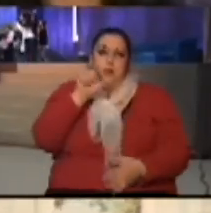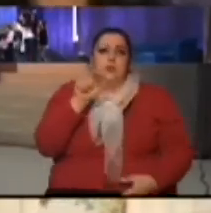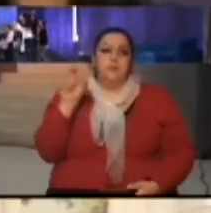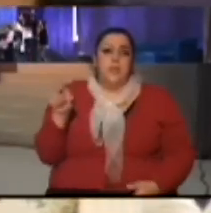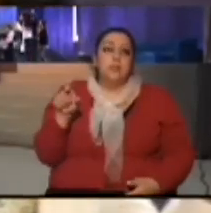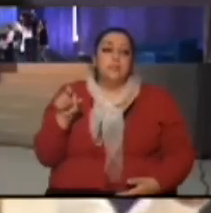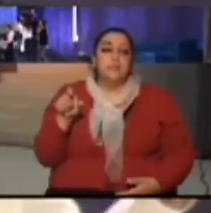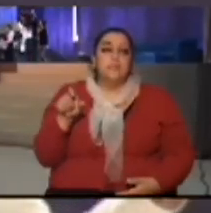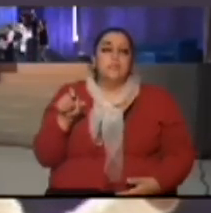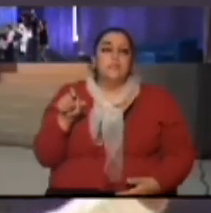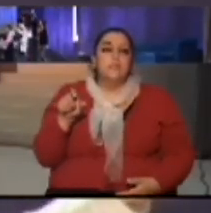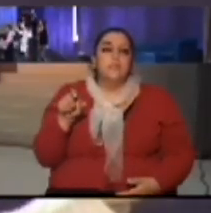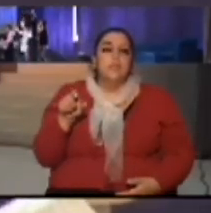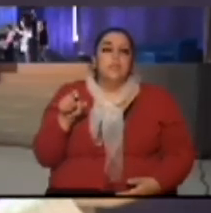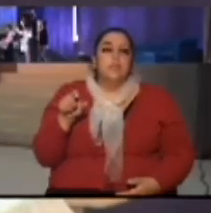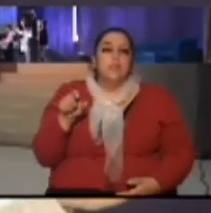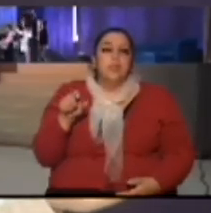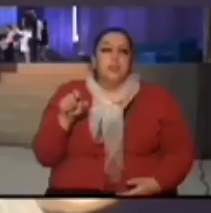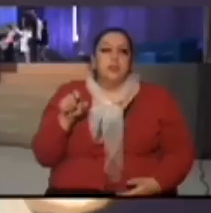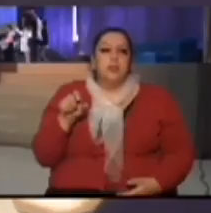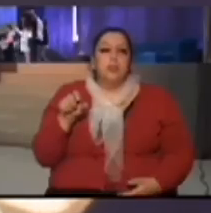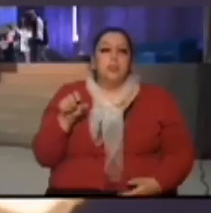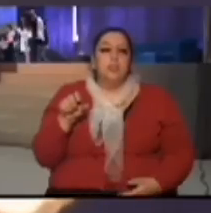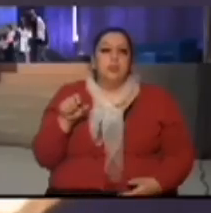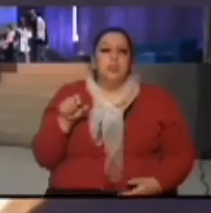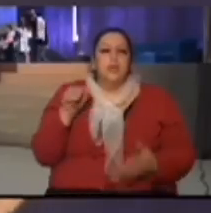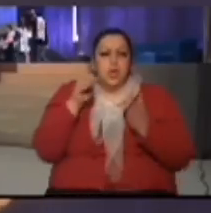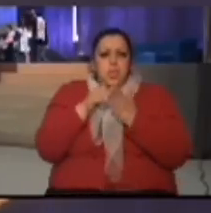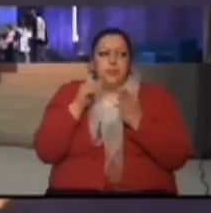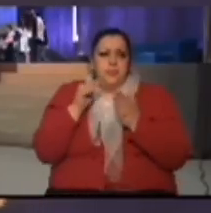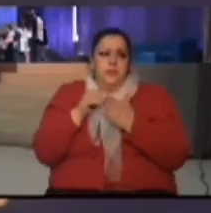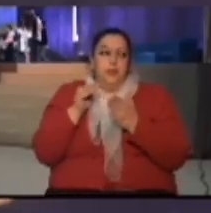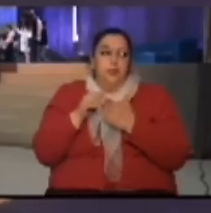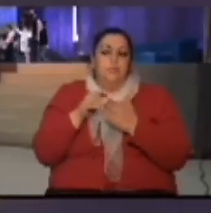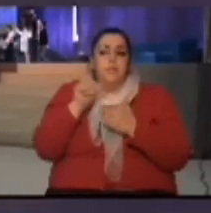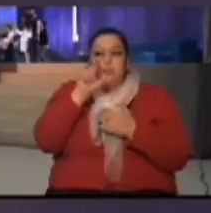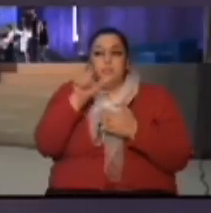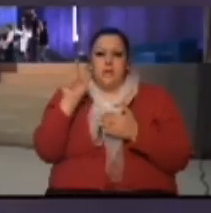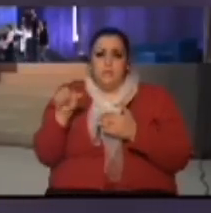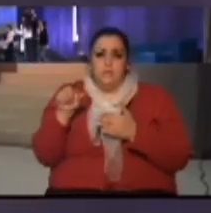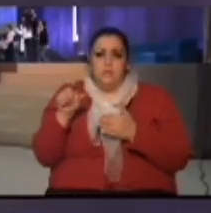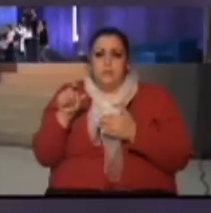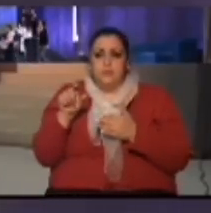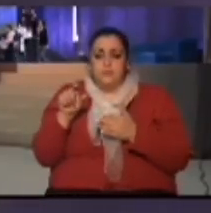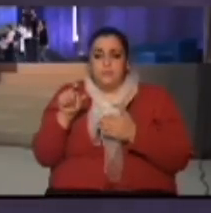կպիր մարդկանց խնդրում եմ, կպիր մարդկանց խնդրում եմ,